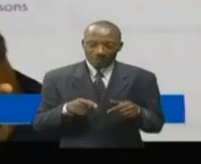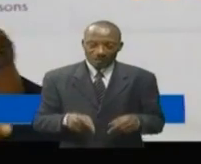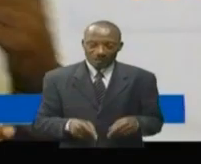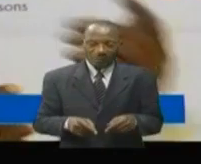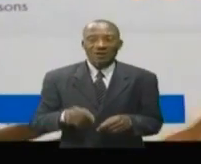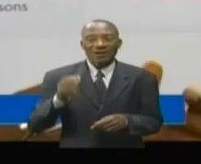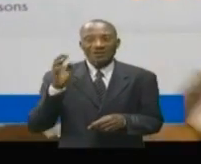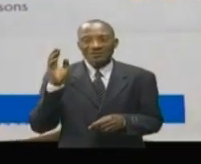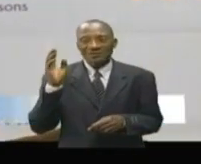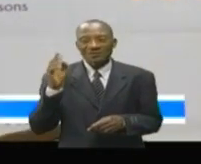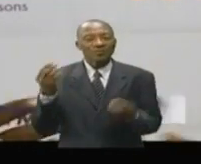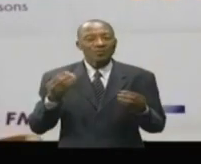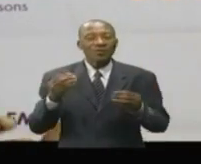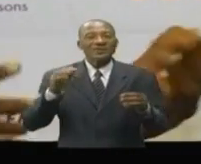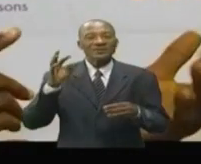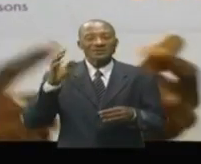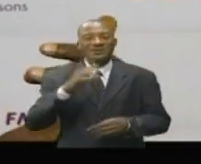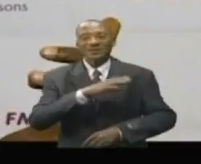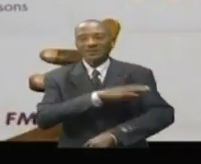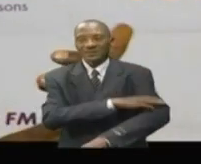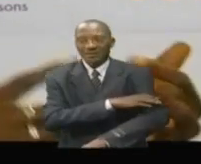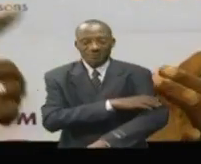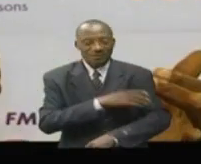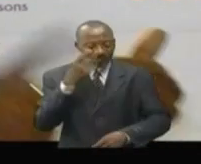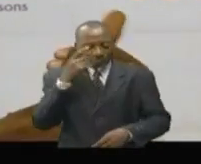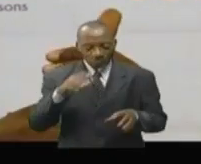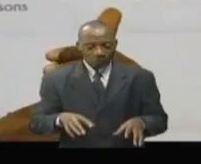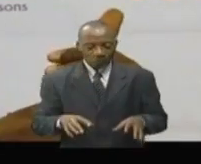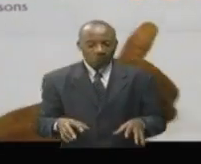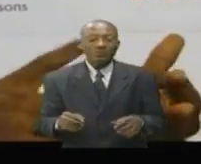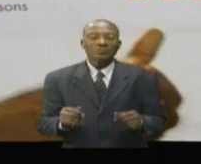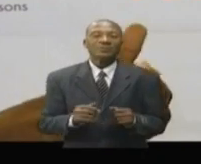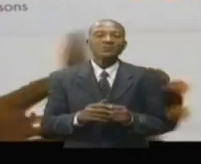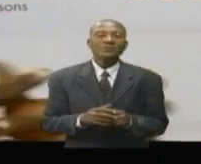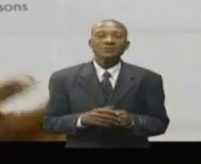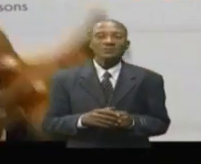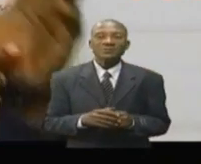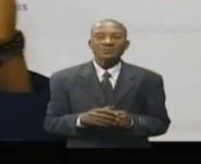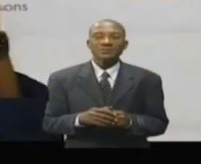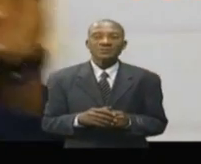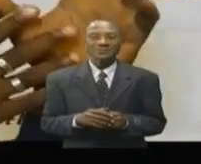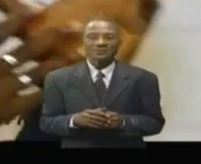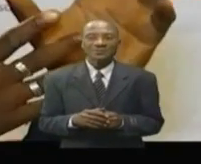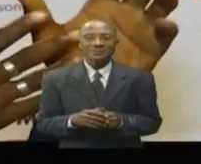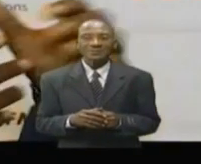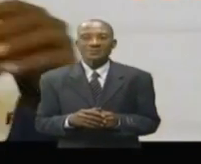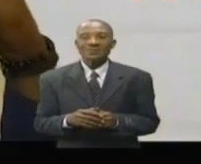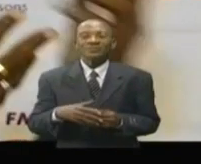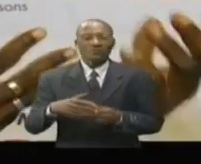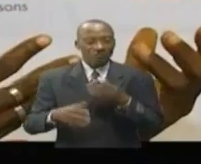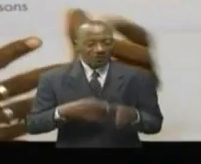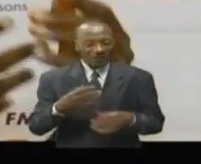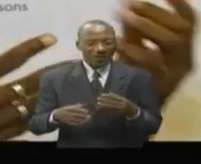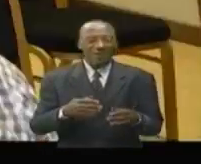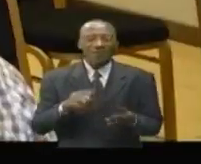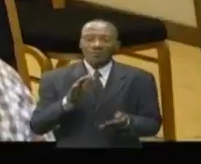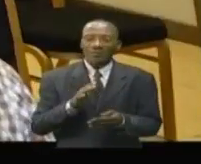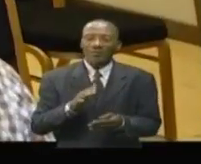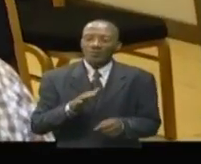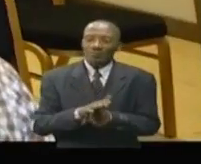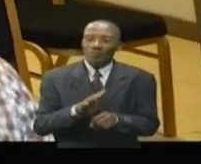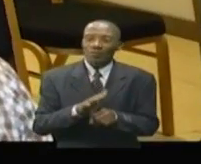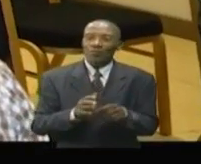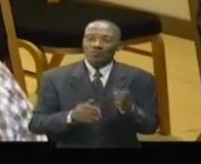vice-versa. Donc voilà pourquoi cette radio est créée, pour détecter des talents, les promouvoir et enfin donner encore un plus à la comédie, à l'humour